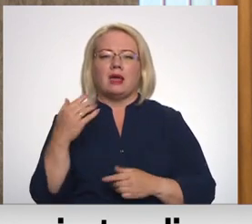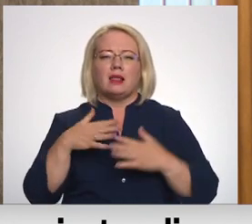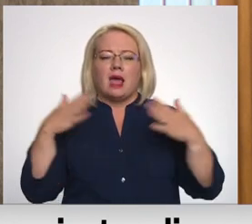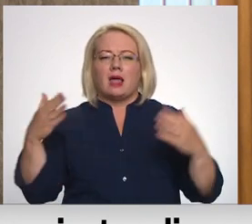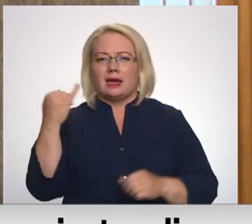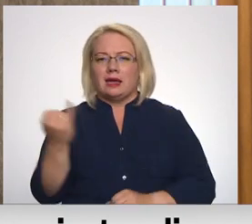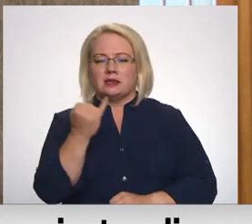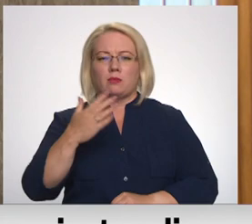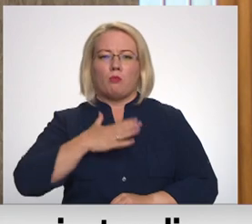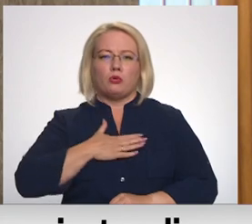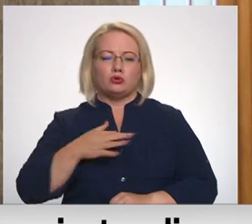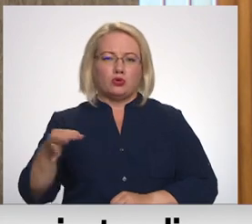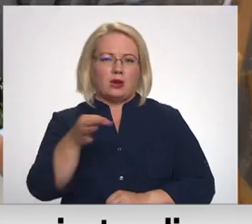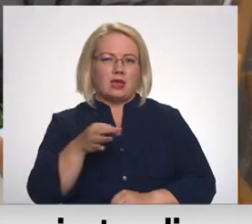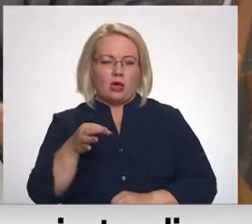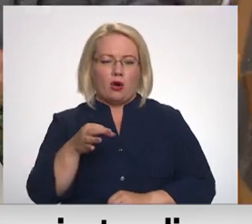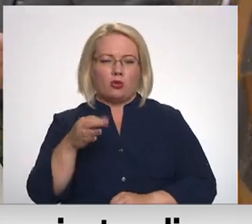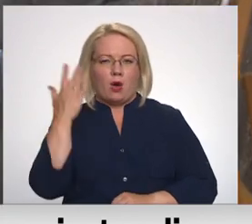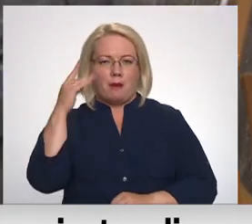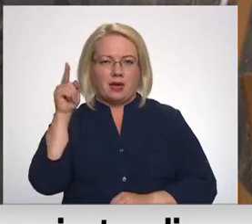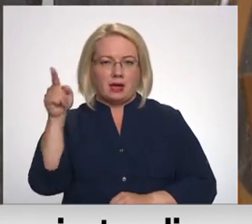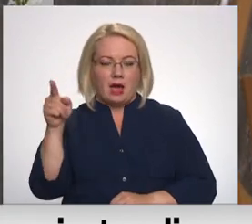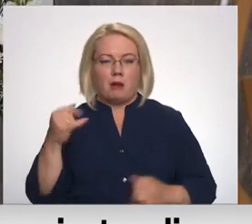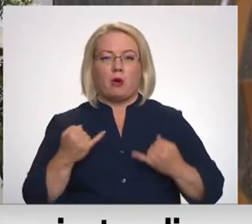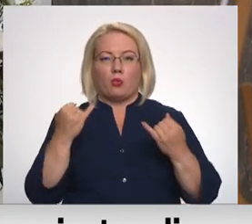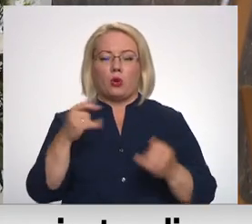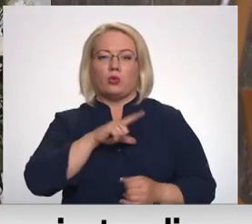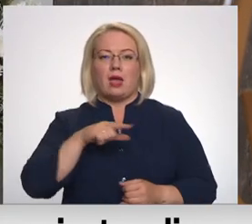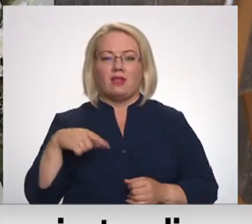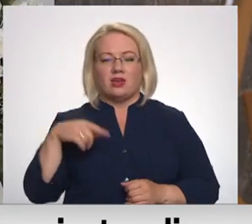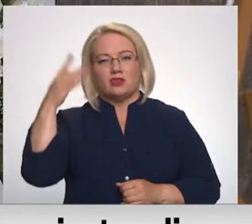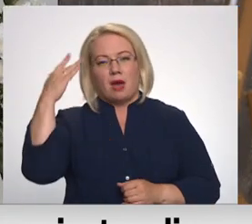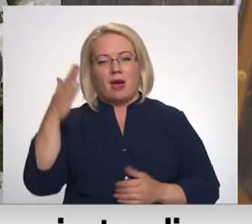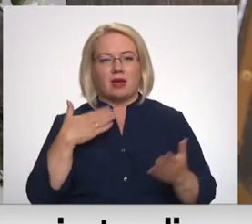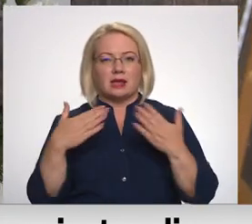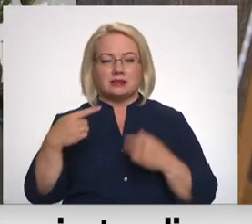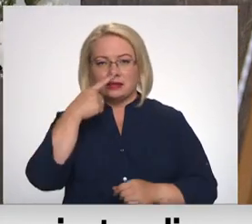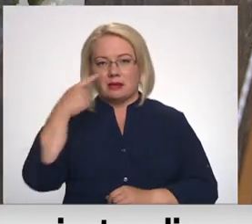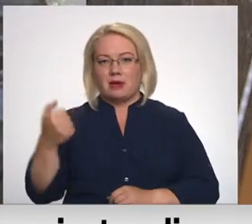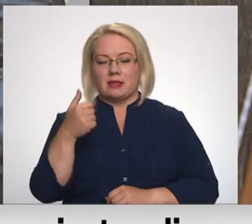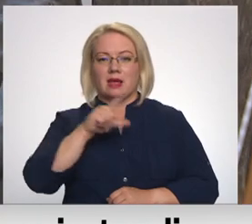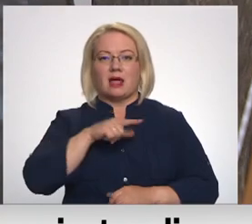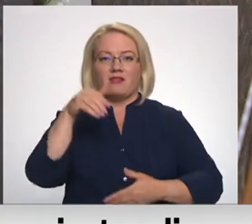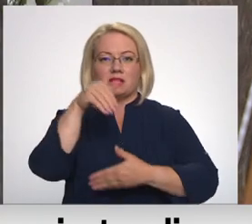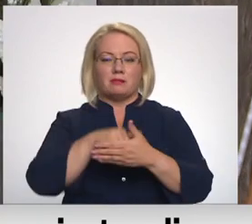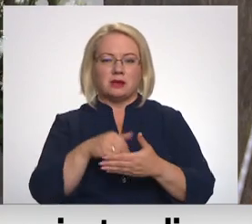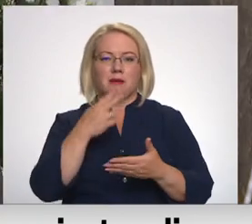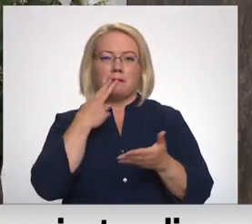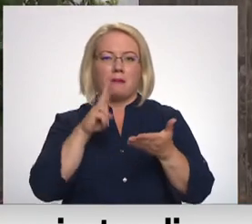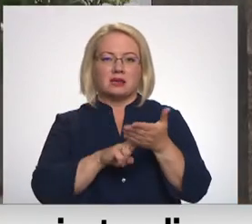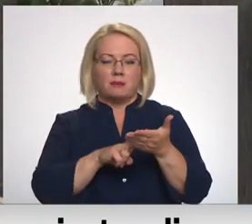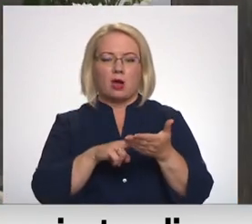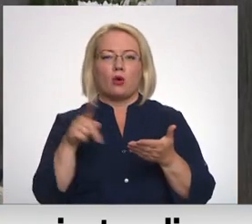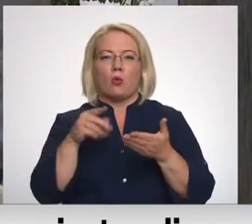attiecībā par mūsu reģionu Amerikas Savienotajās valstīs. Par godu ASV un Latvijas attiecību 100. Gadei Latvijas pasts izdevis pastmārku, ko